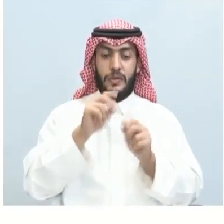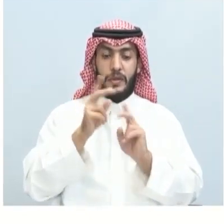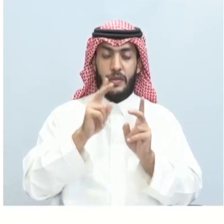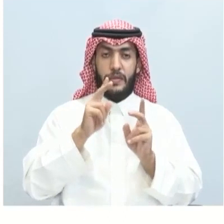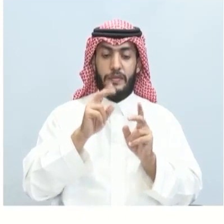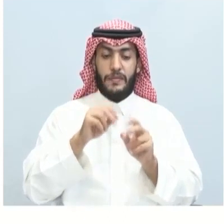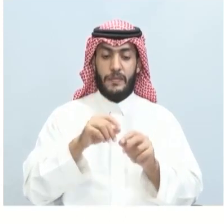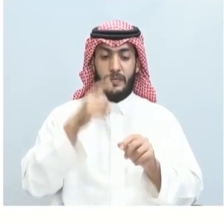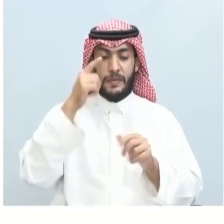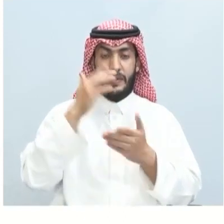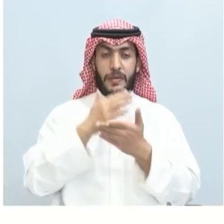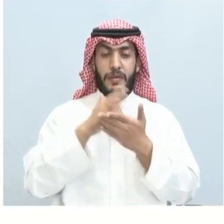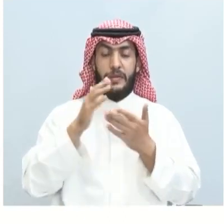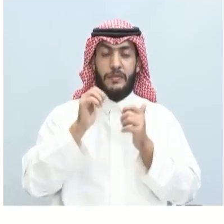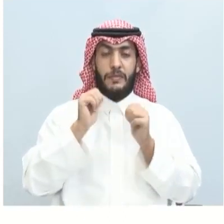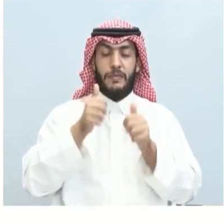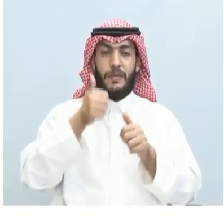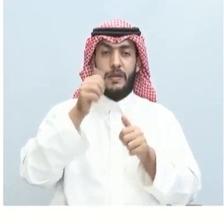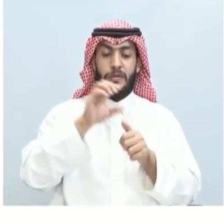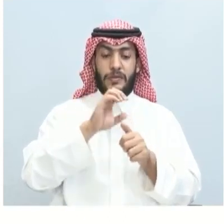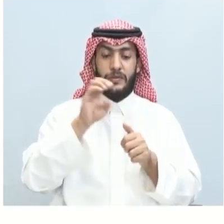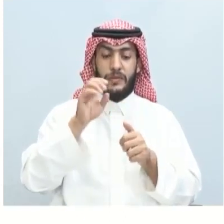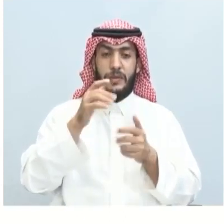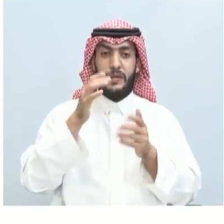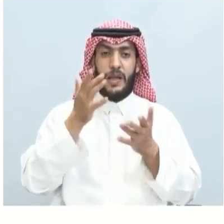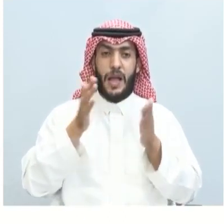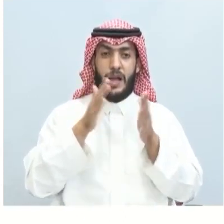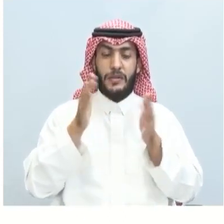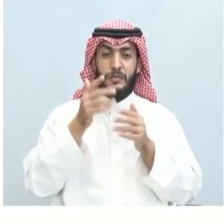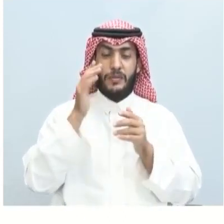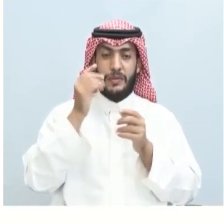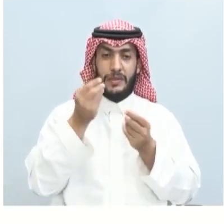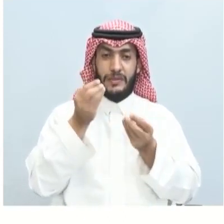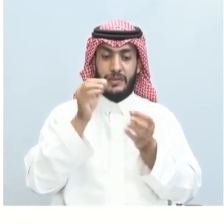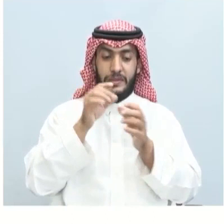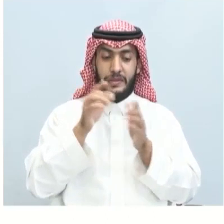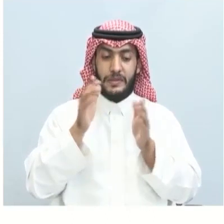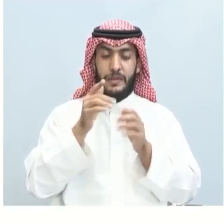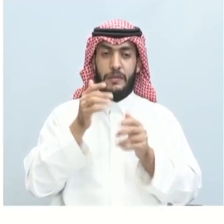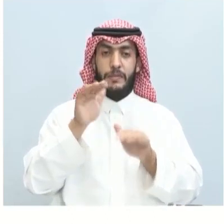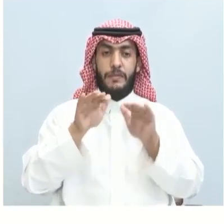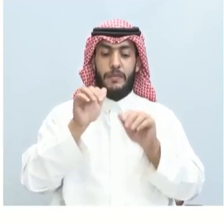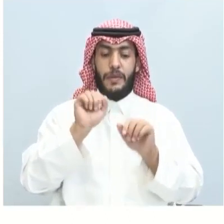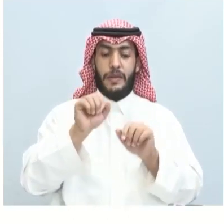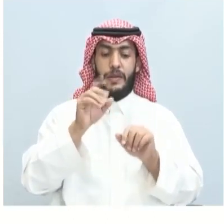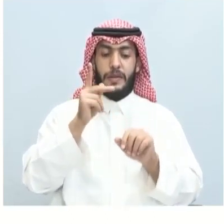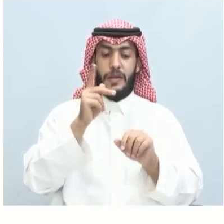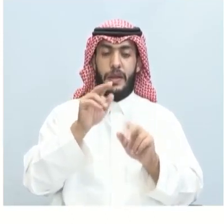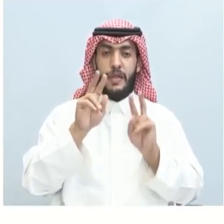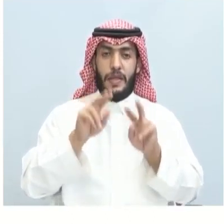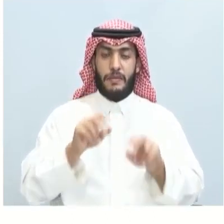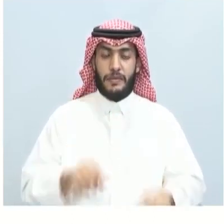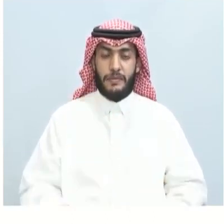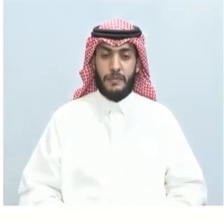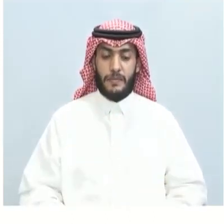ازاحه الاتزان استجابه الى تغيير التركيز او الحجم يتغير موضع الاتزان ولكن قيمه الكي كيو تبقى